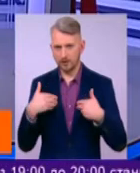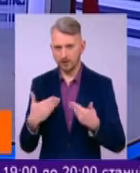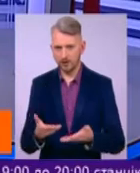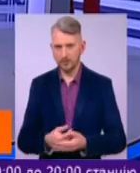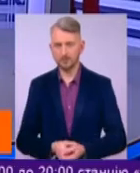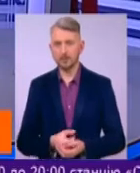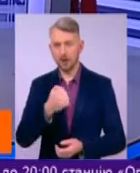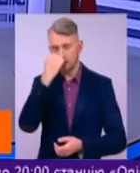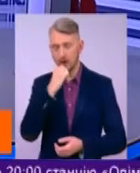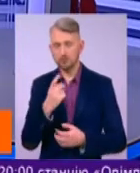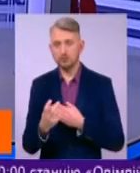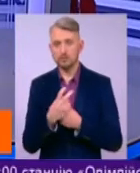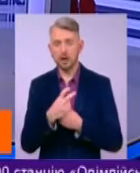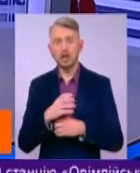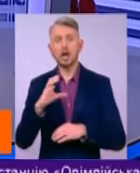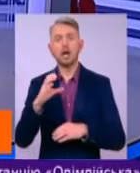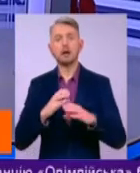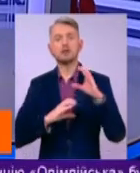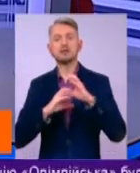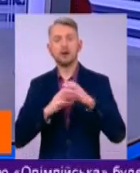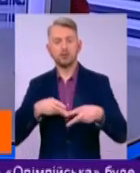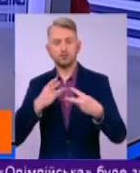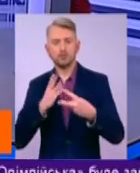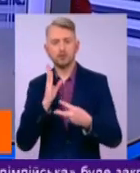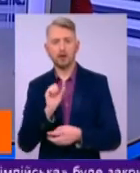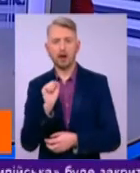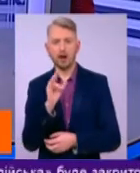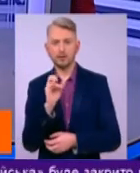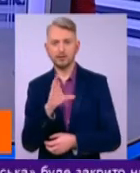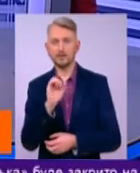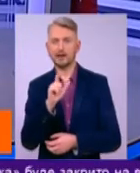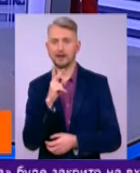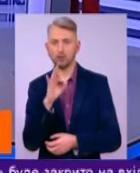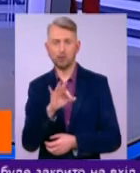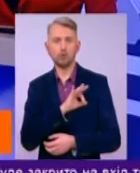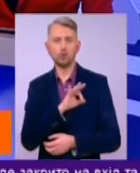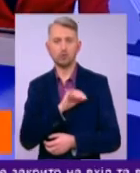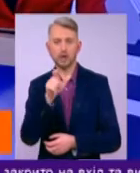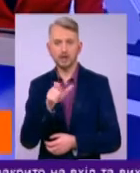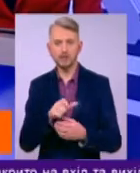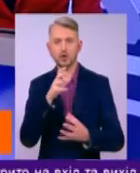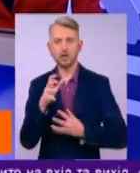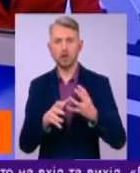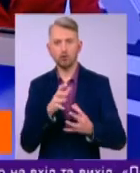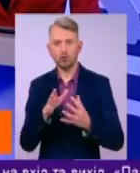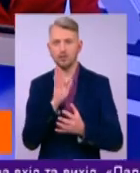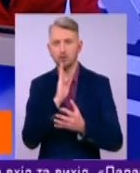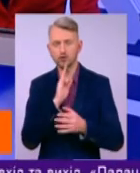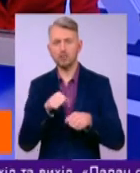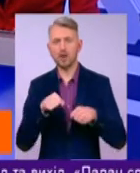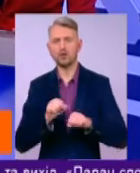Добрий вечір. Дякую, що завітали. Скайпом долучиться Анна Саєнко, юрист Міжнародного жіночого правозахисного центру «Ластрада